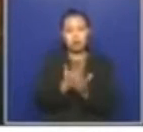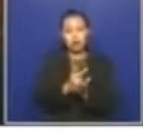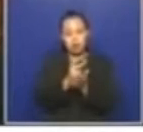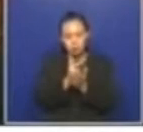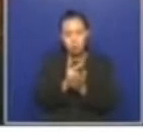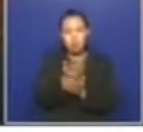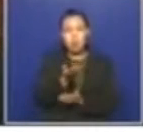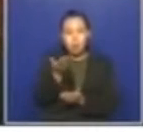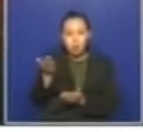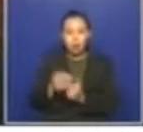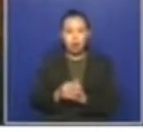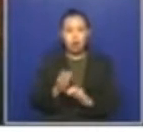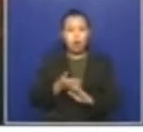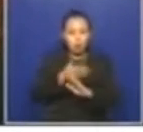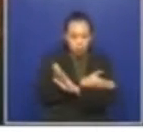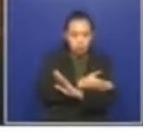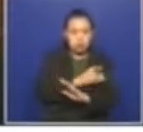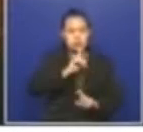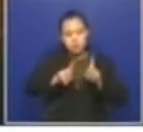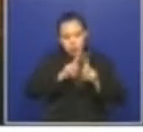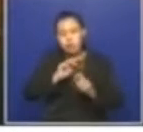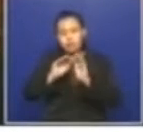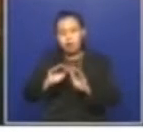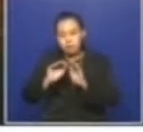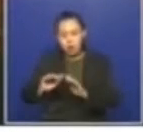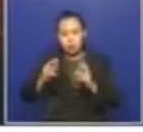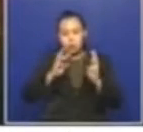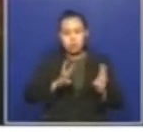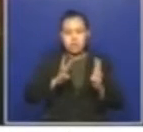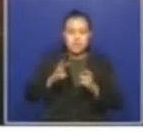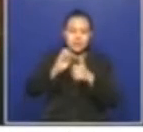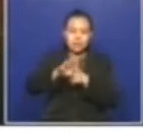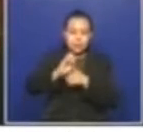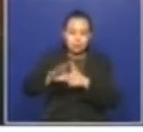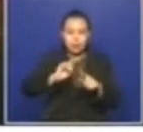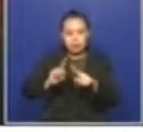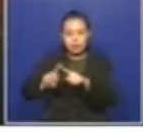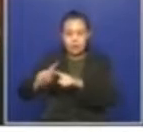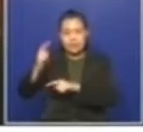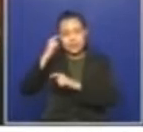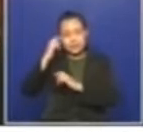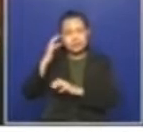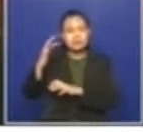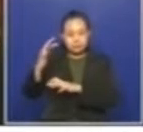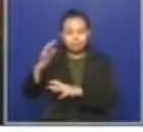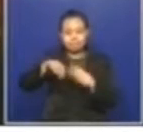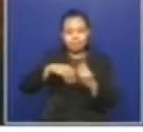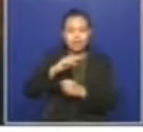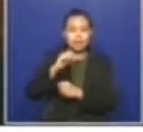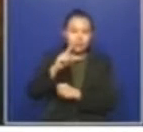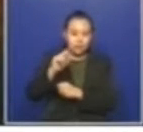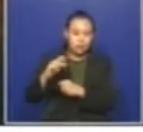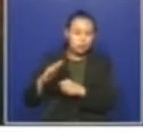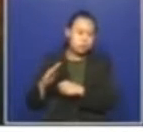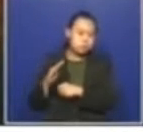ติก็ซักกันละเอียดทั้งซักทั้งฝากก็เสนอแนะแล้วก็ให้ไปด้วยความหวังว่าเศรษฐกิจจะดีขึ้นเร